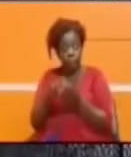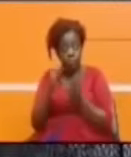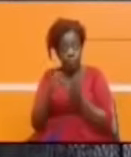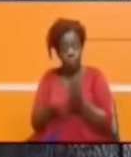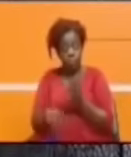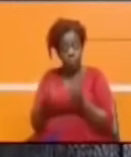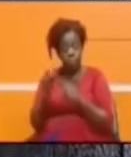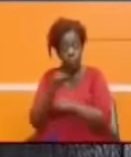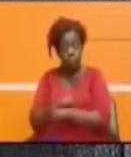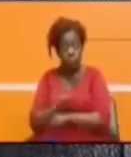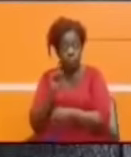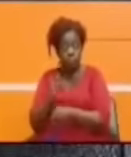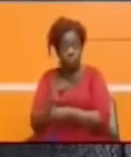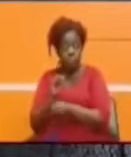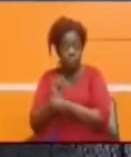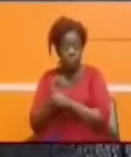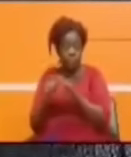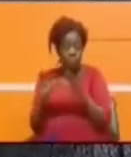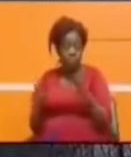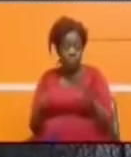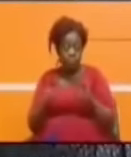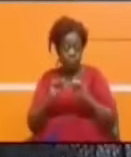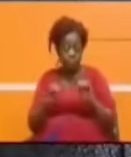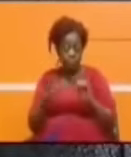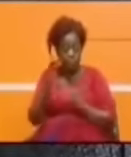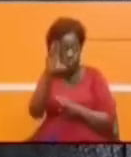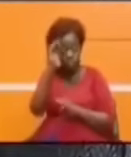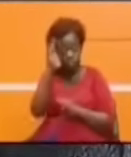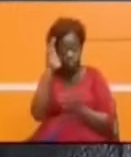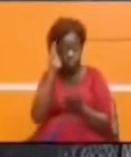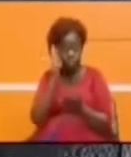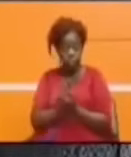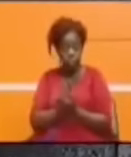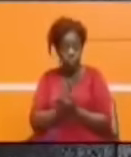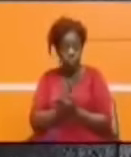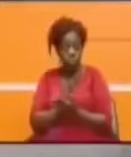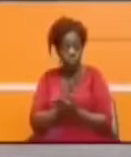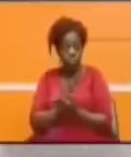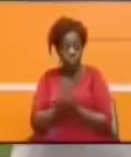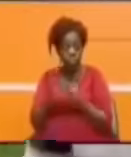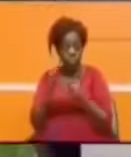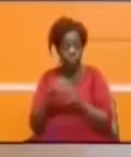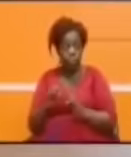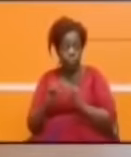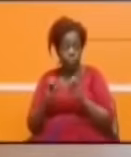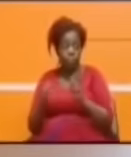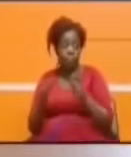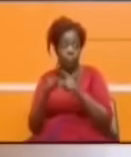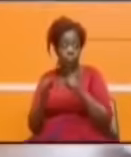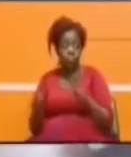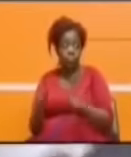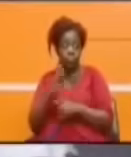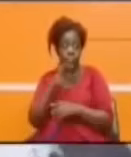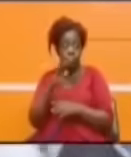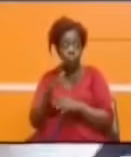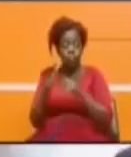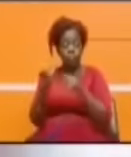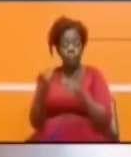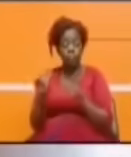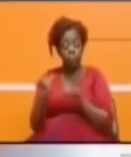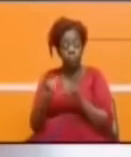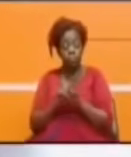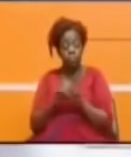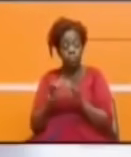to operate. Teaching and learning has been suspended in this institution. Akayafuwa fokogerako nomba